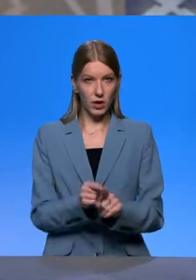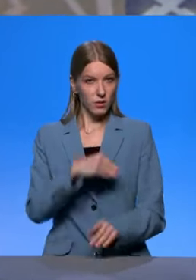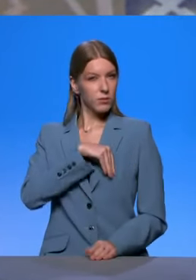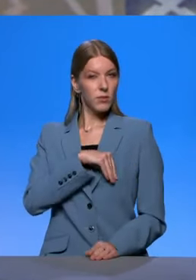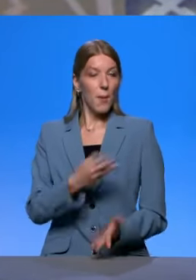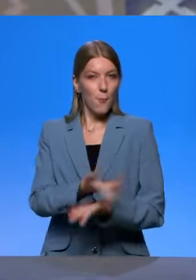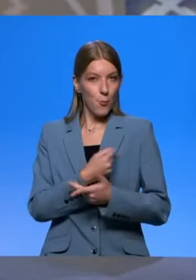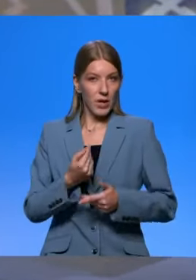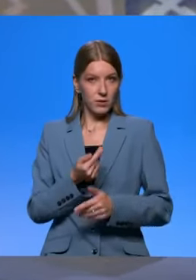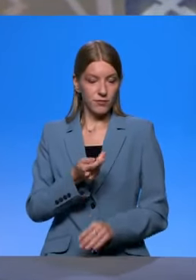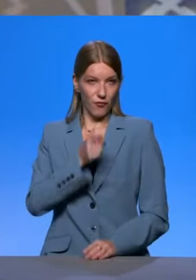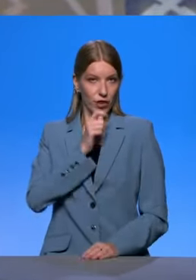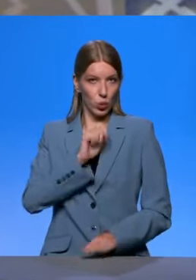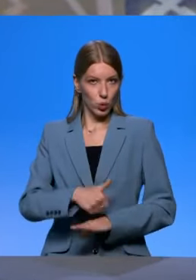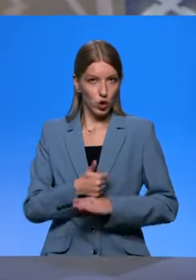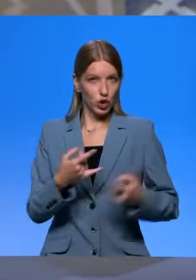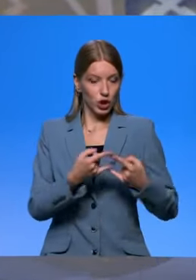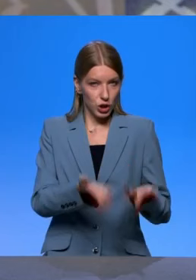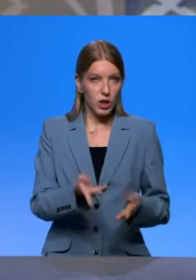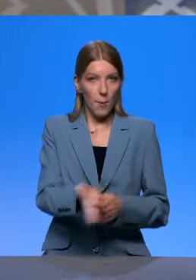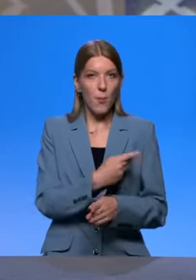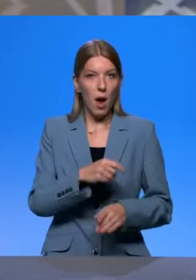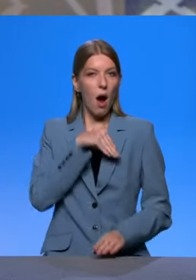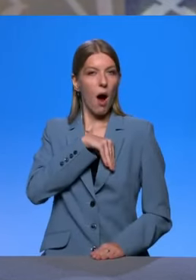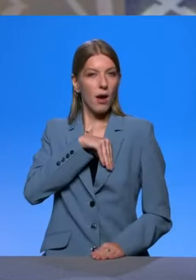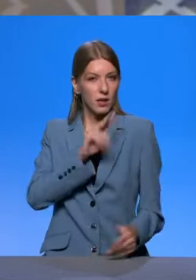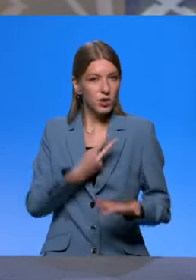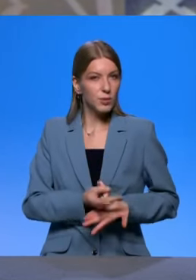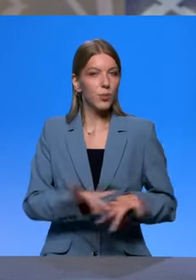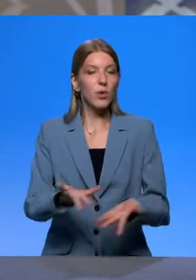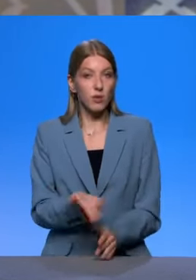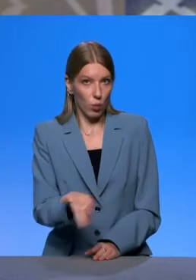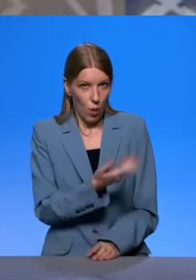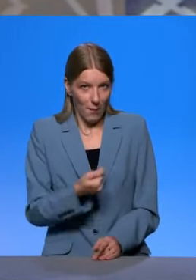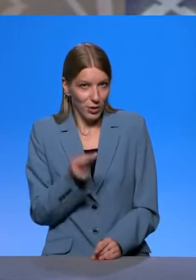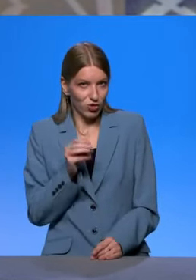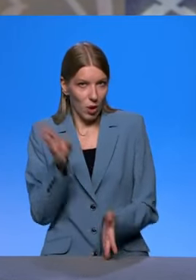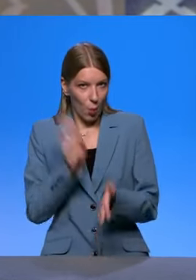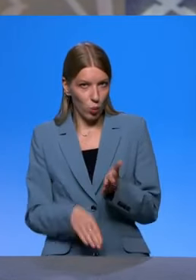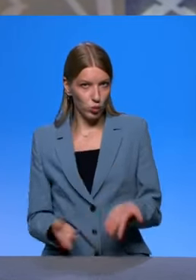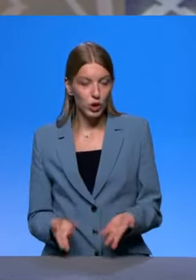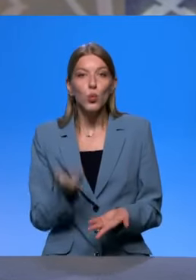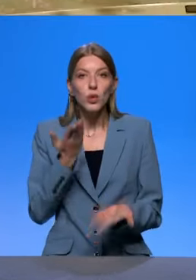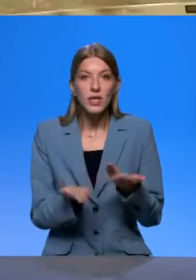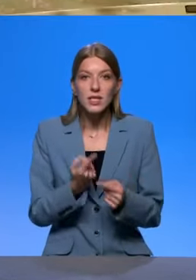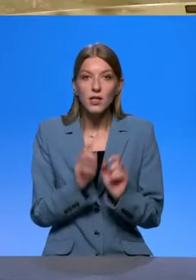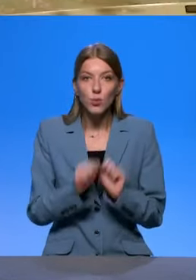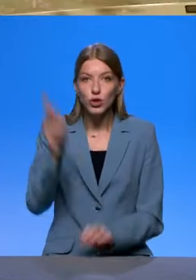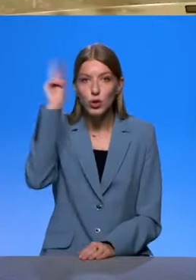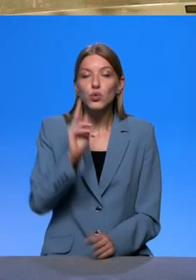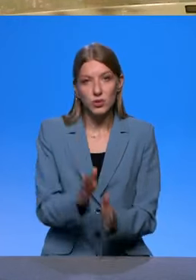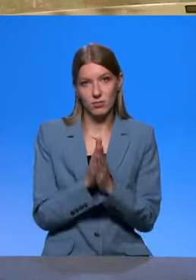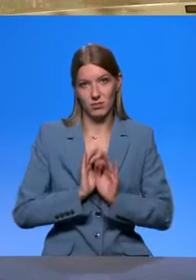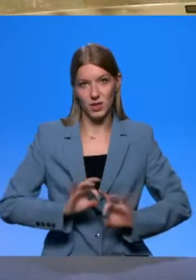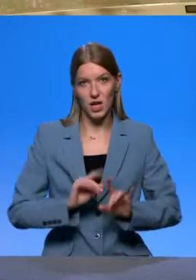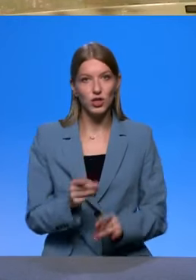чем? А мы-то чем хуже? Нет, ну если этому можно научиться, поделитесь знанием своим. Ну, опять же, вот